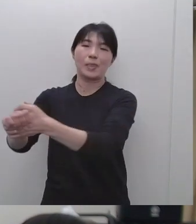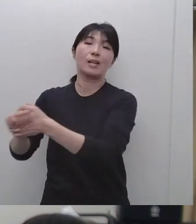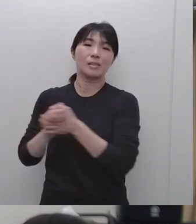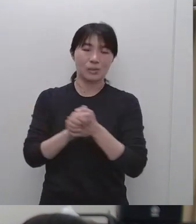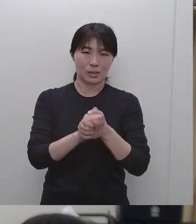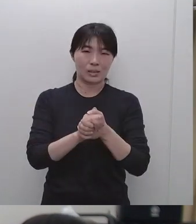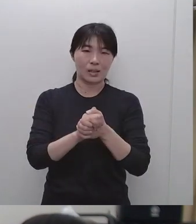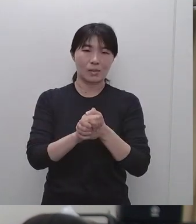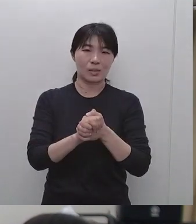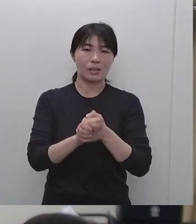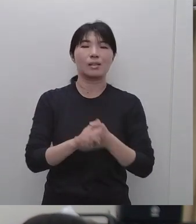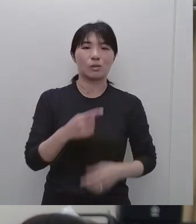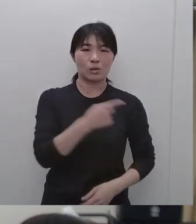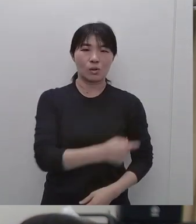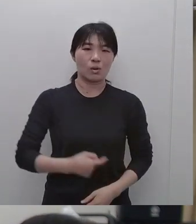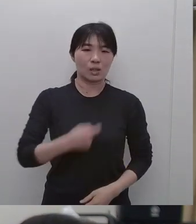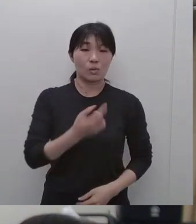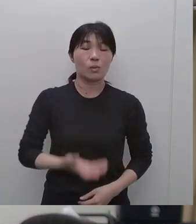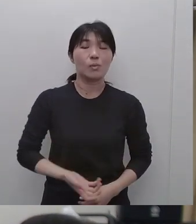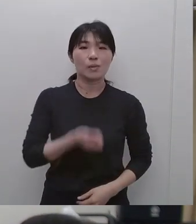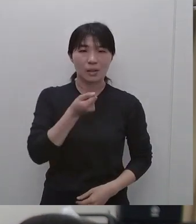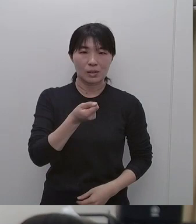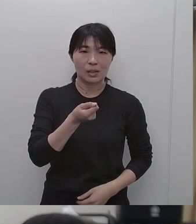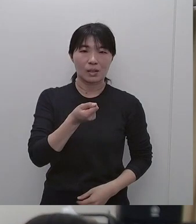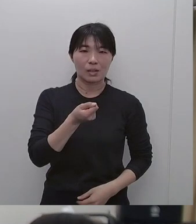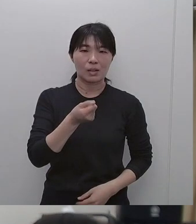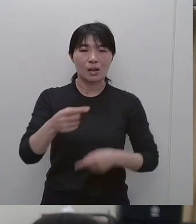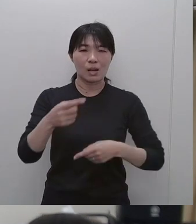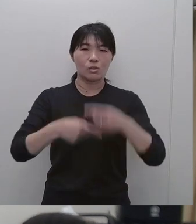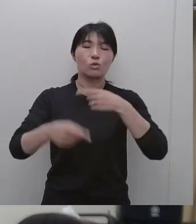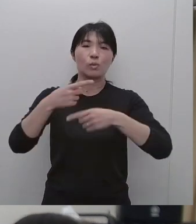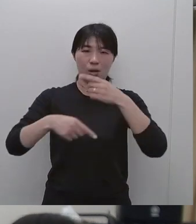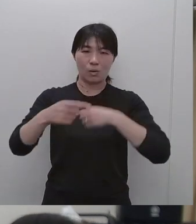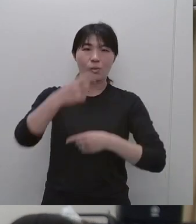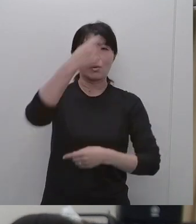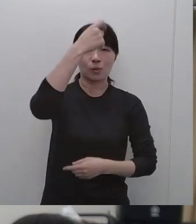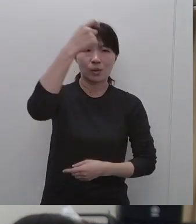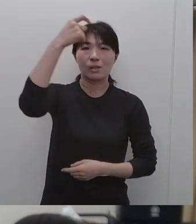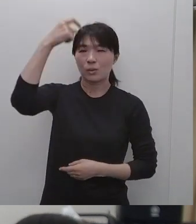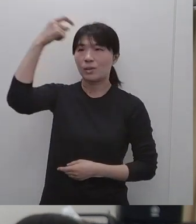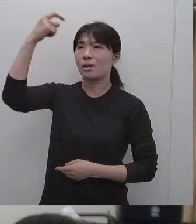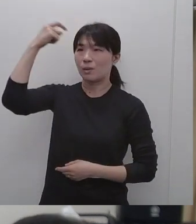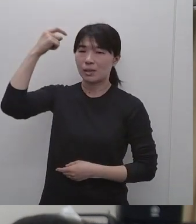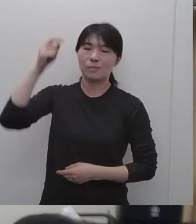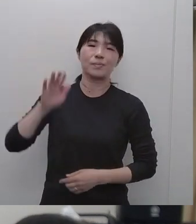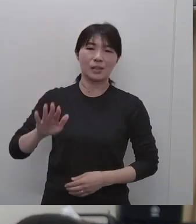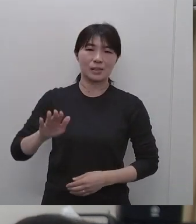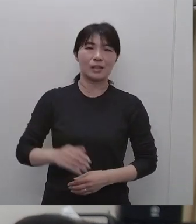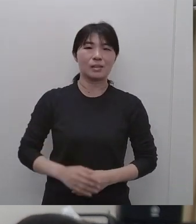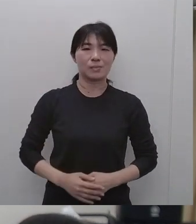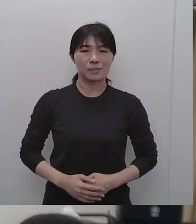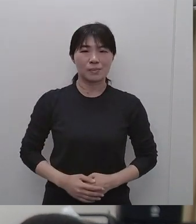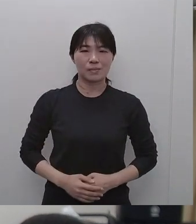にみんな仲間だという気持ちになってもらって、手話を少しずつ少し